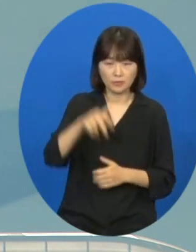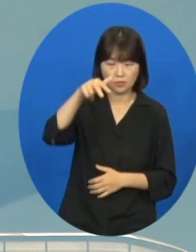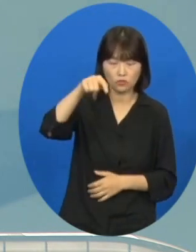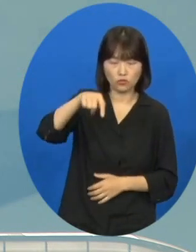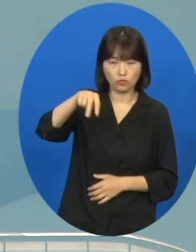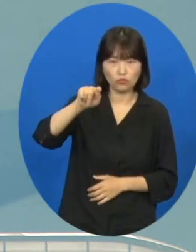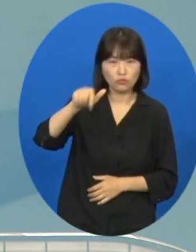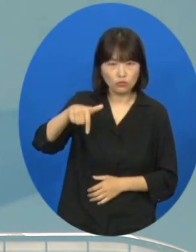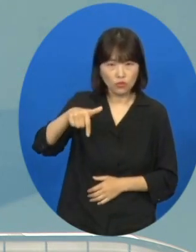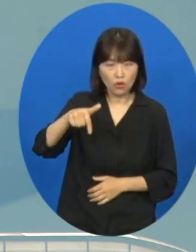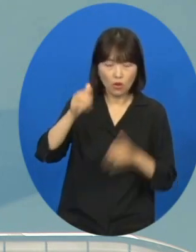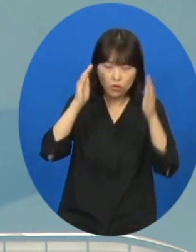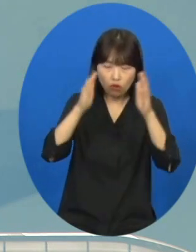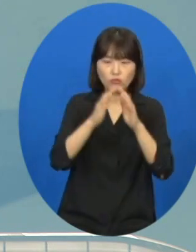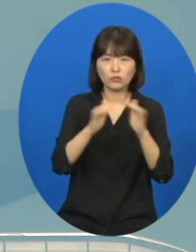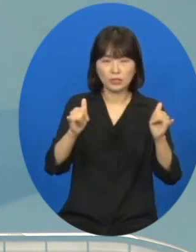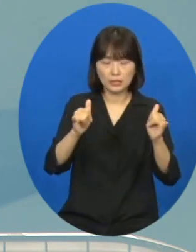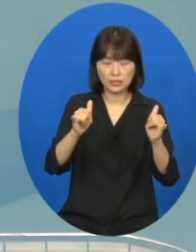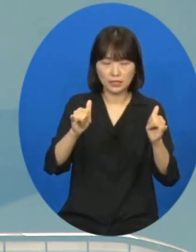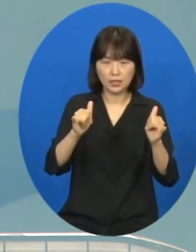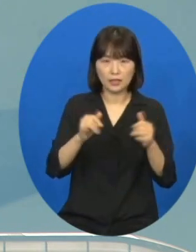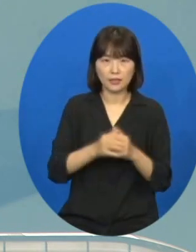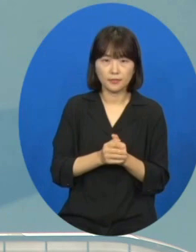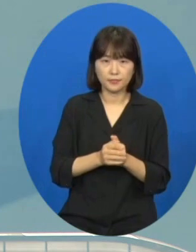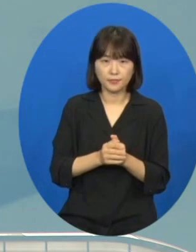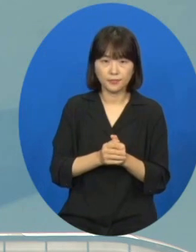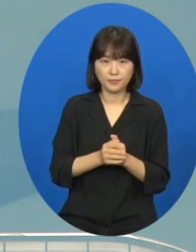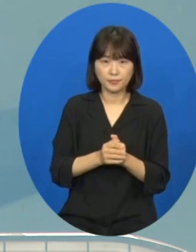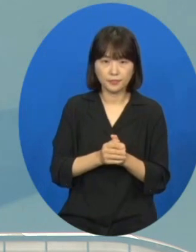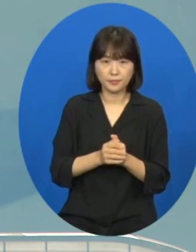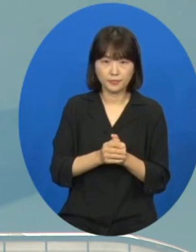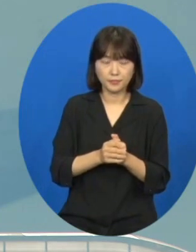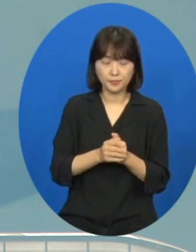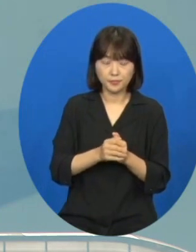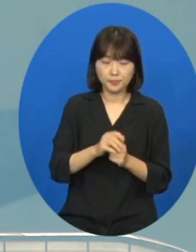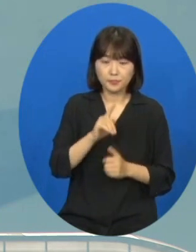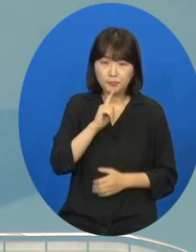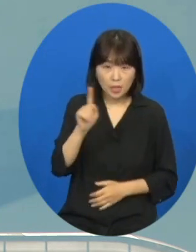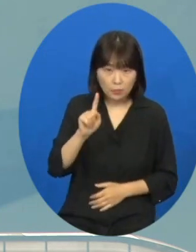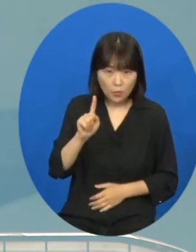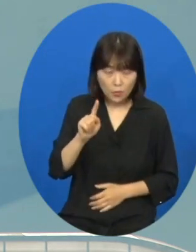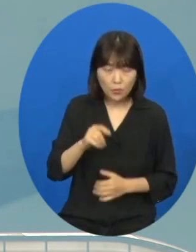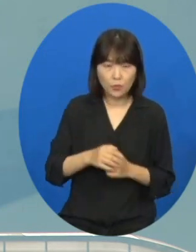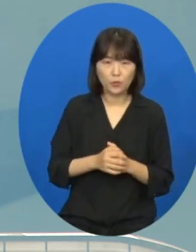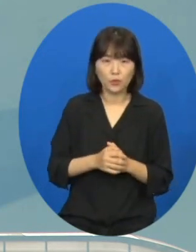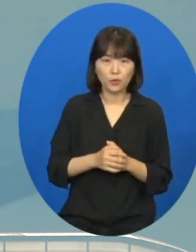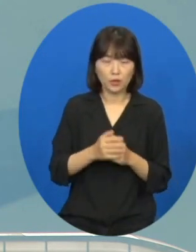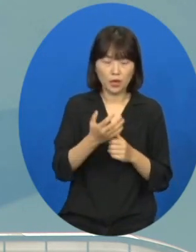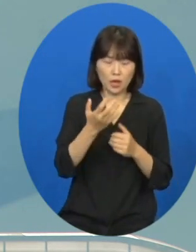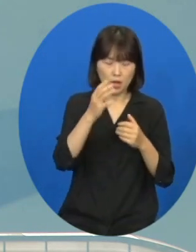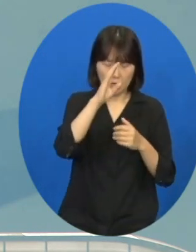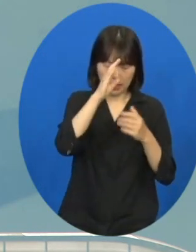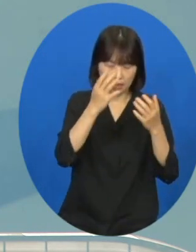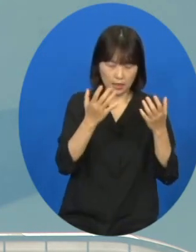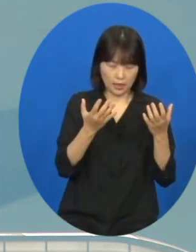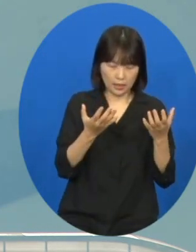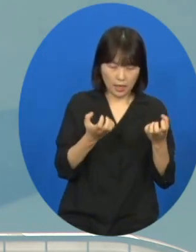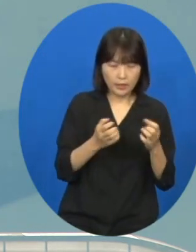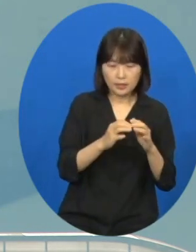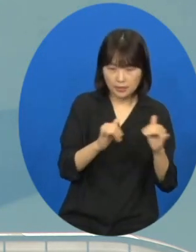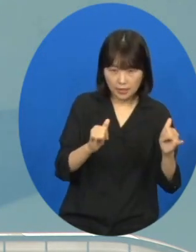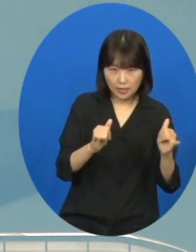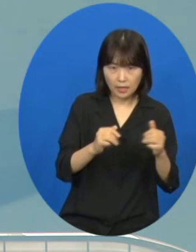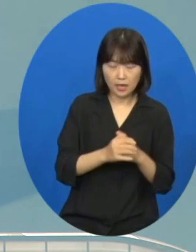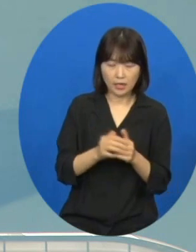이제 나름대로의 해석에 의하면 이 나환자가 나환자였다가 예수님으로 인하여